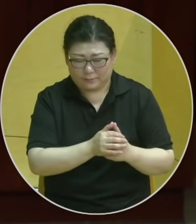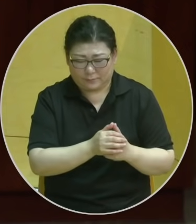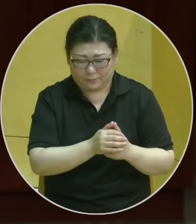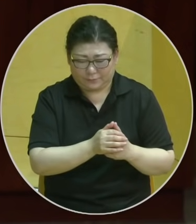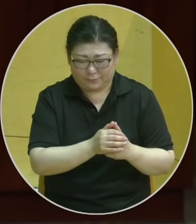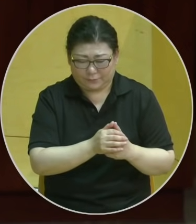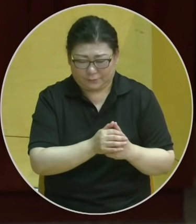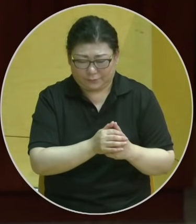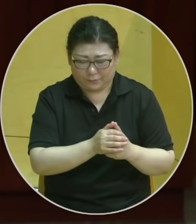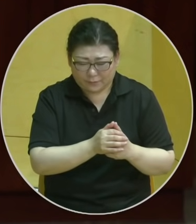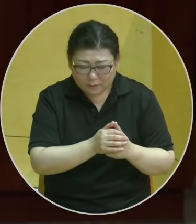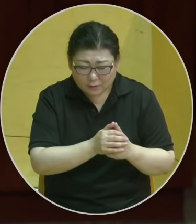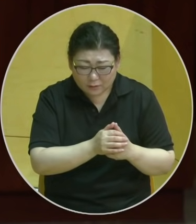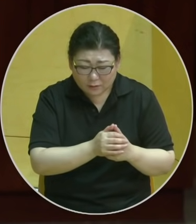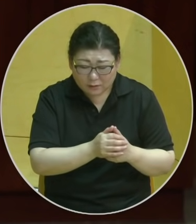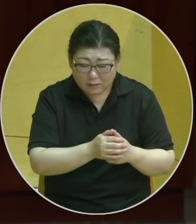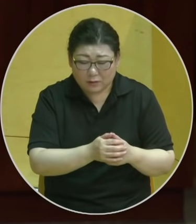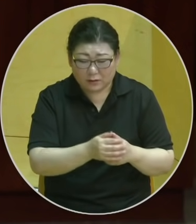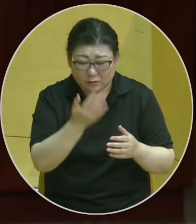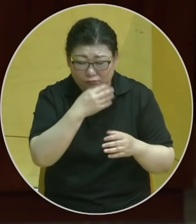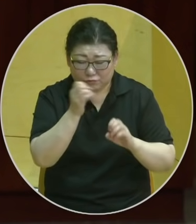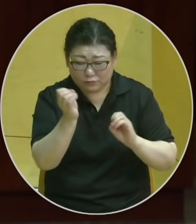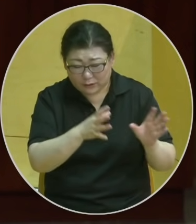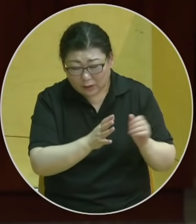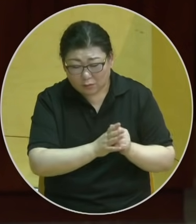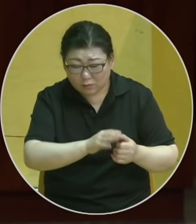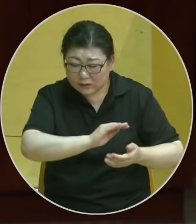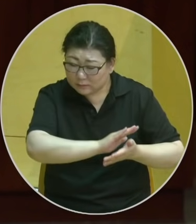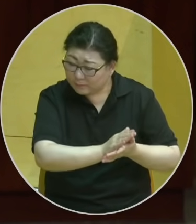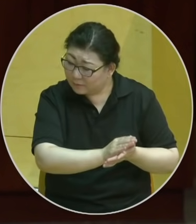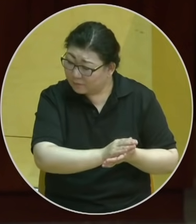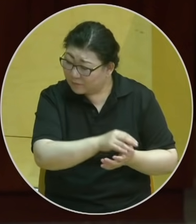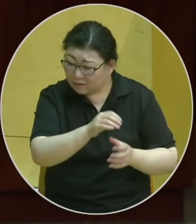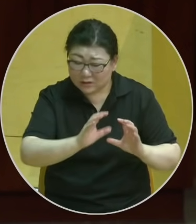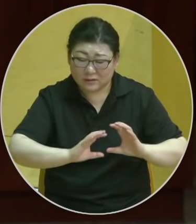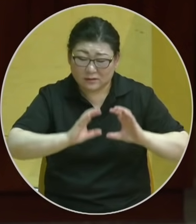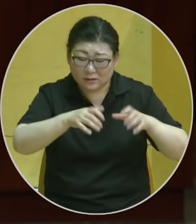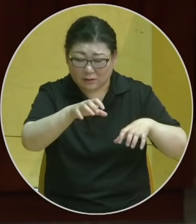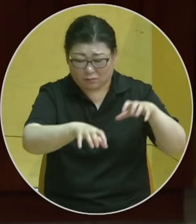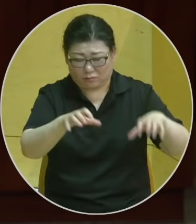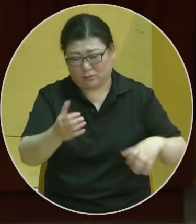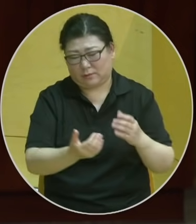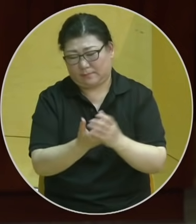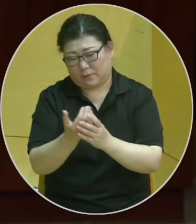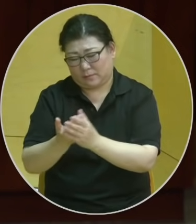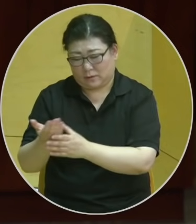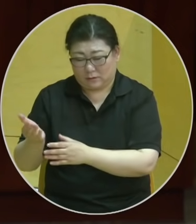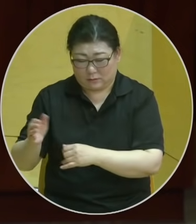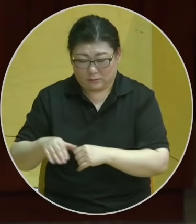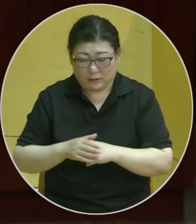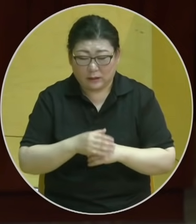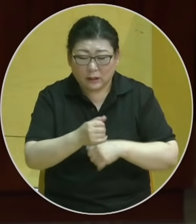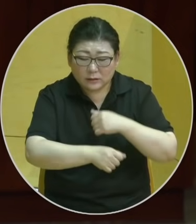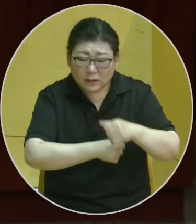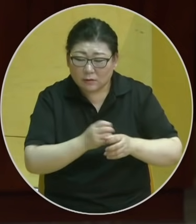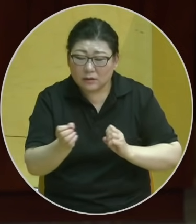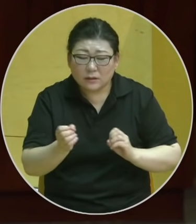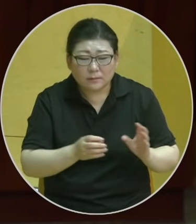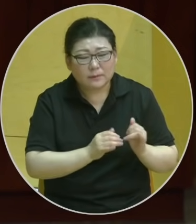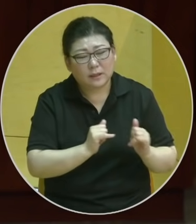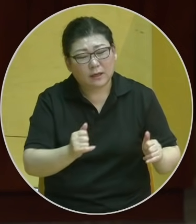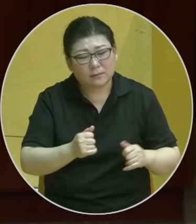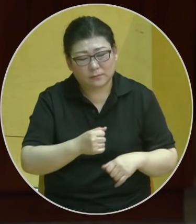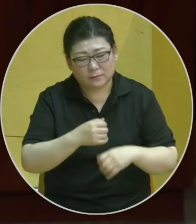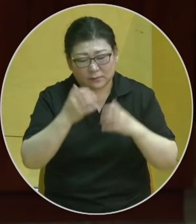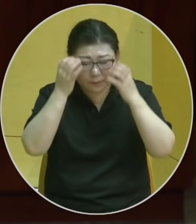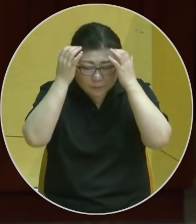벌어지고 있습니다. 세계 곳곳에서 자유와 인권을 잃어버린 사람들의 신음소리와 고통의 눈물들이 넘쳐나고